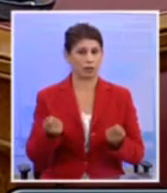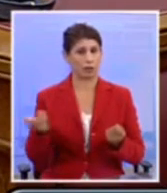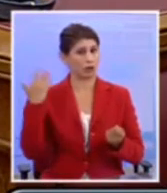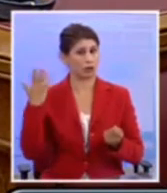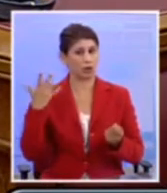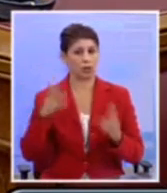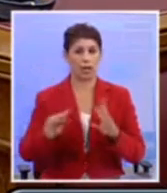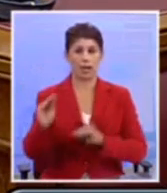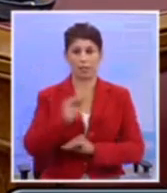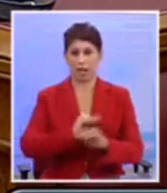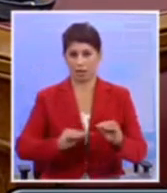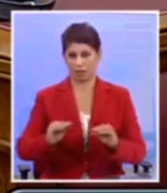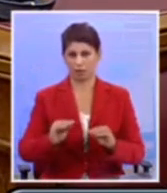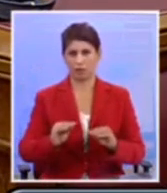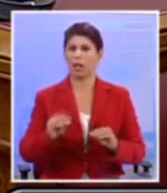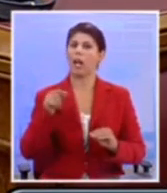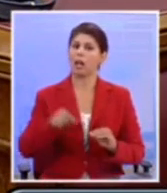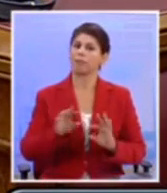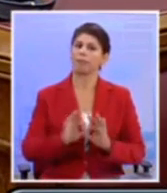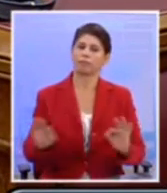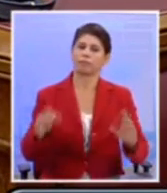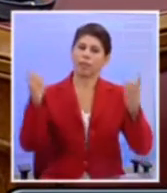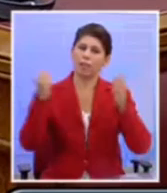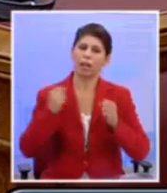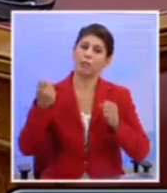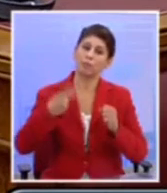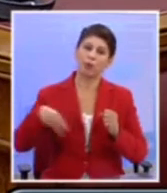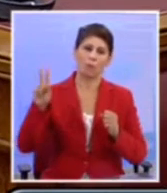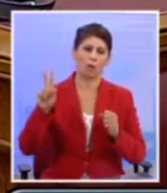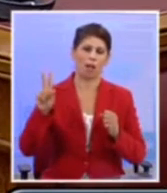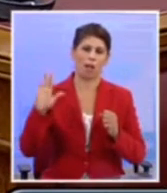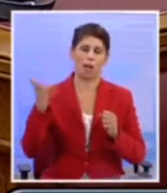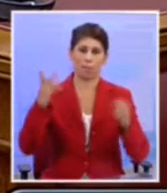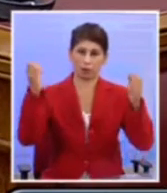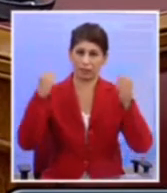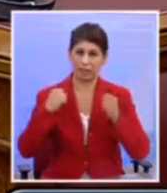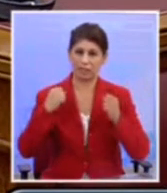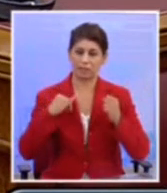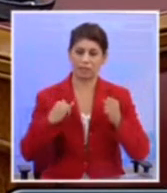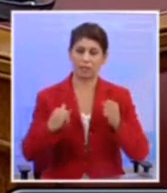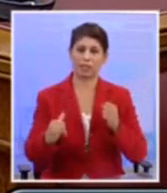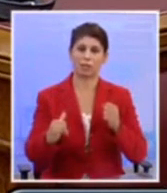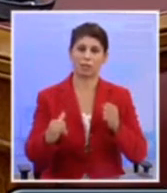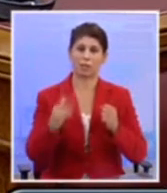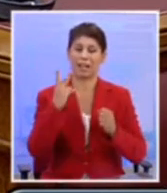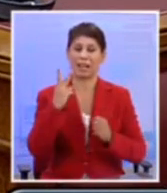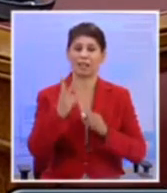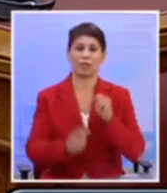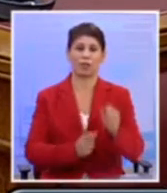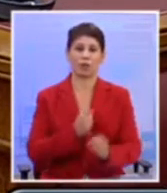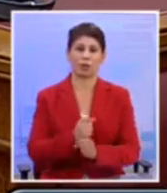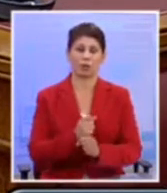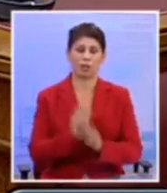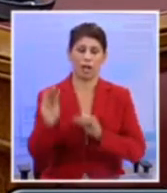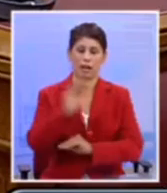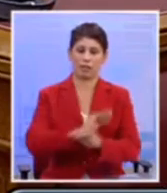η αναδιάρθρωση, αυτές ασφαλώς θα χάνανε πολύ περισσότερα από ό,τι χάσανε με την καθυστερημένη κατά 2 χρόνια αναδιάρθρωση